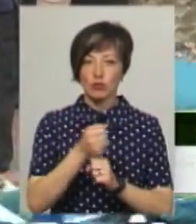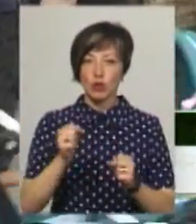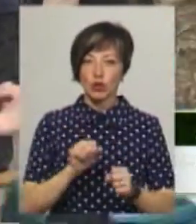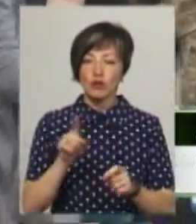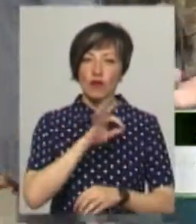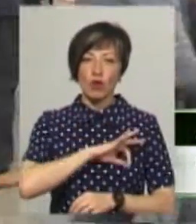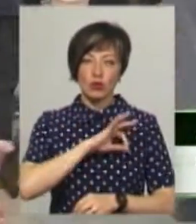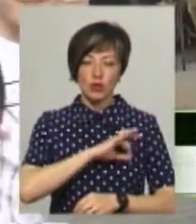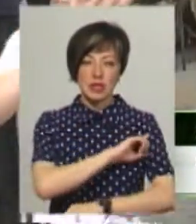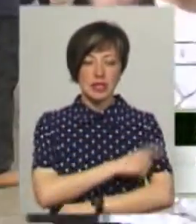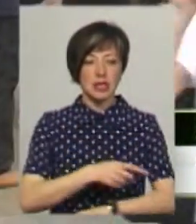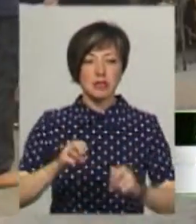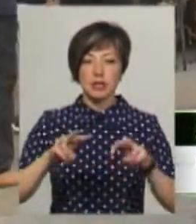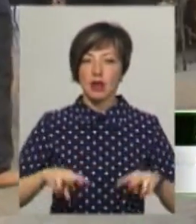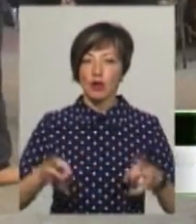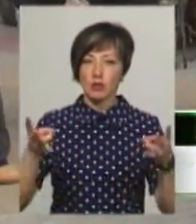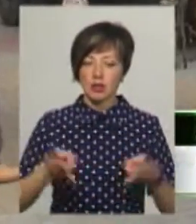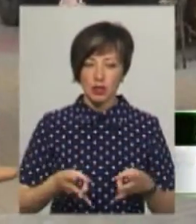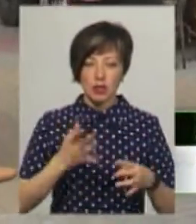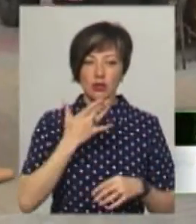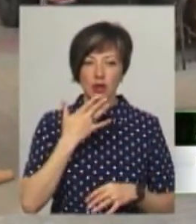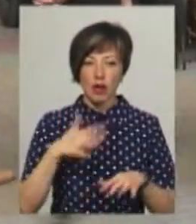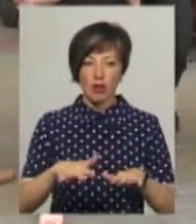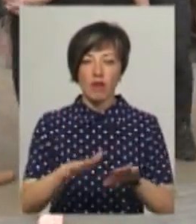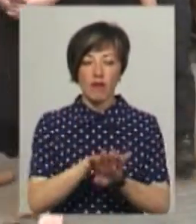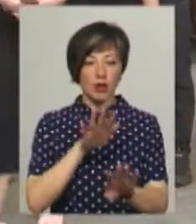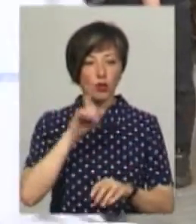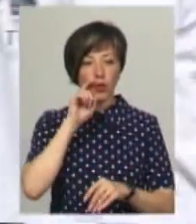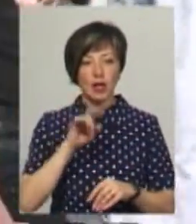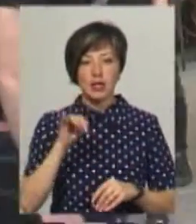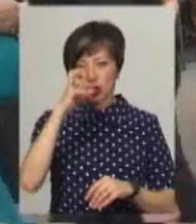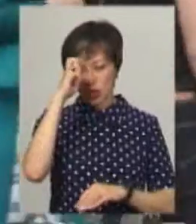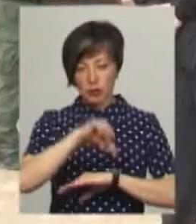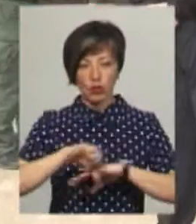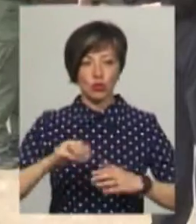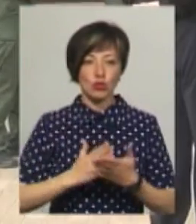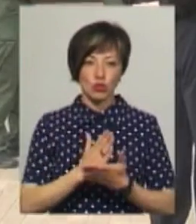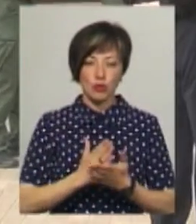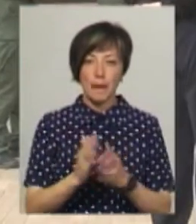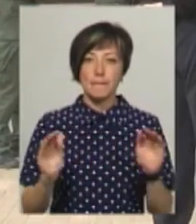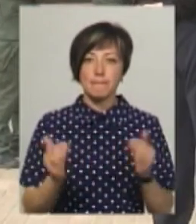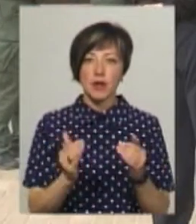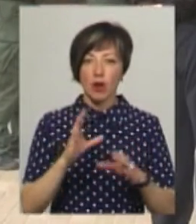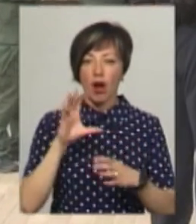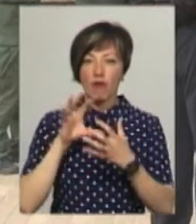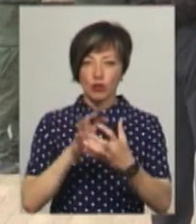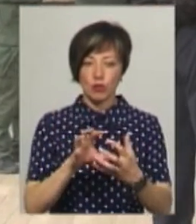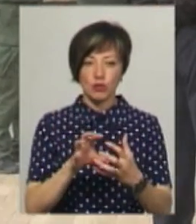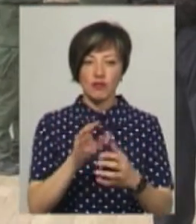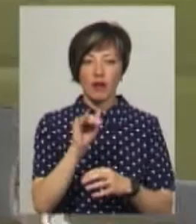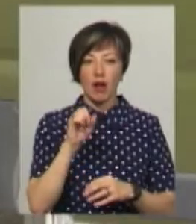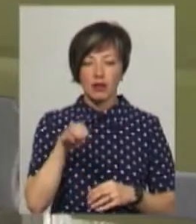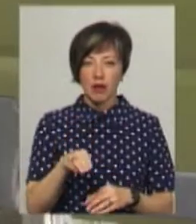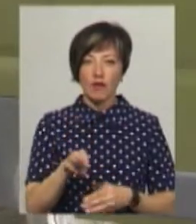що використовують сили спеціального призначення, Національна гвардія України та Держприкордонслужба. Мікроавтобус «Фіат Дукато» використовується